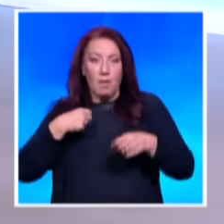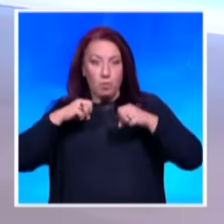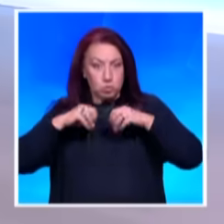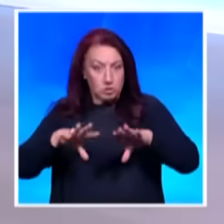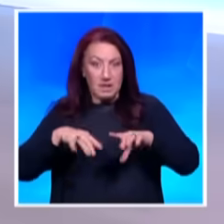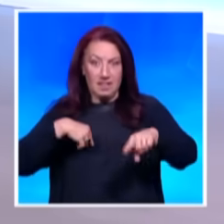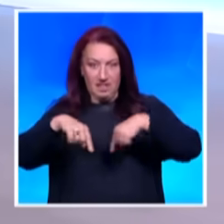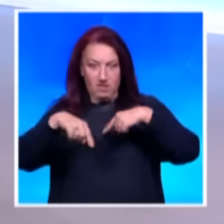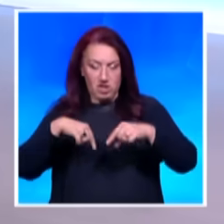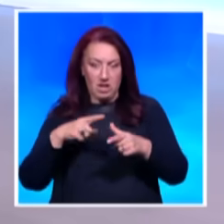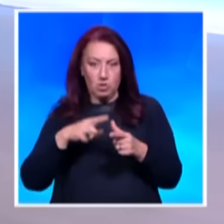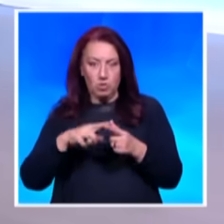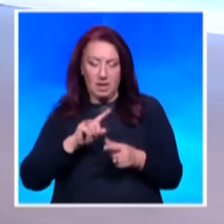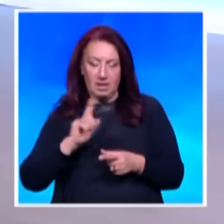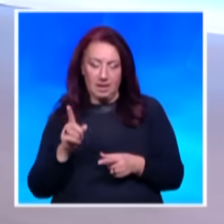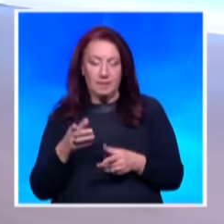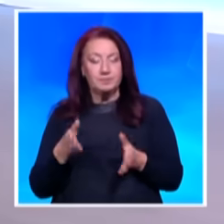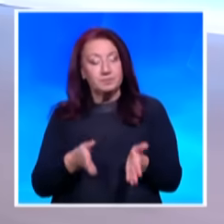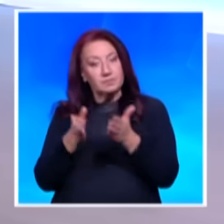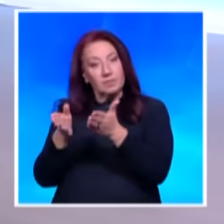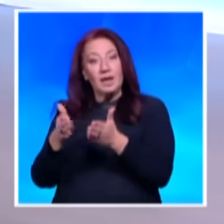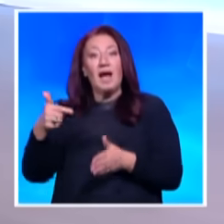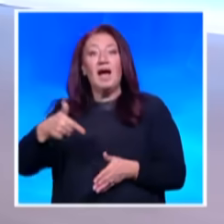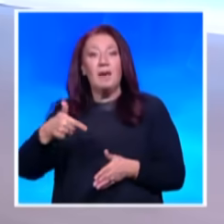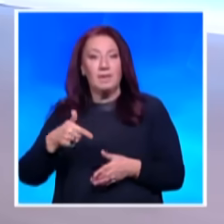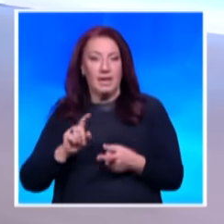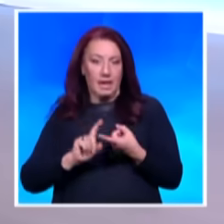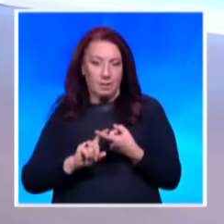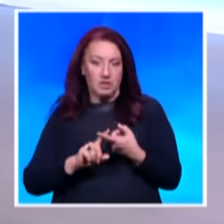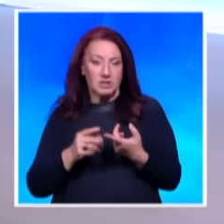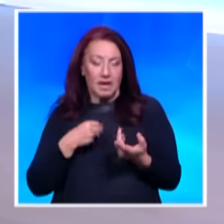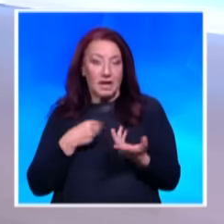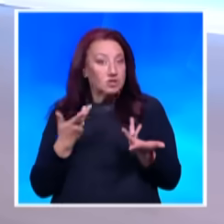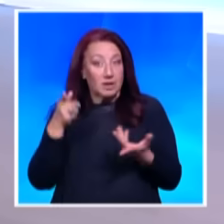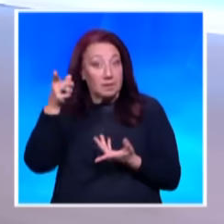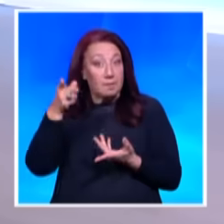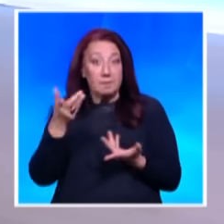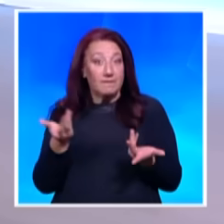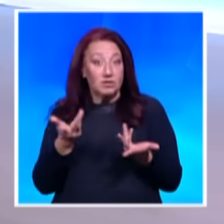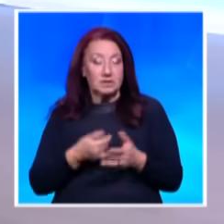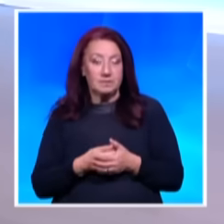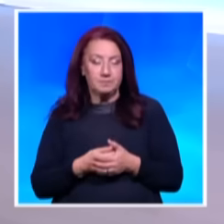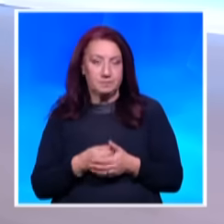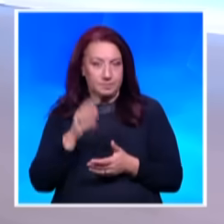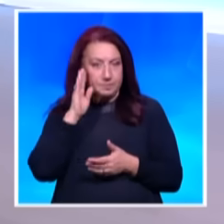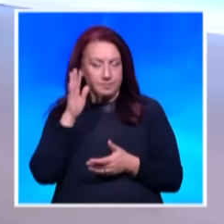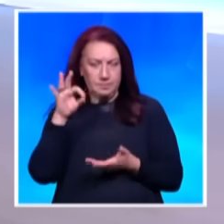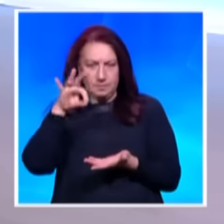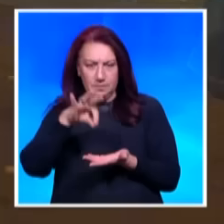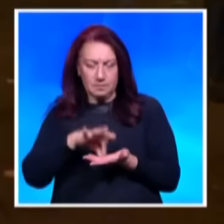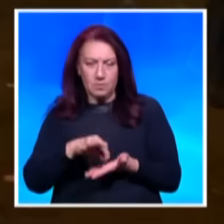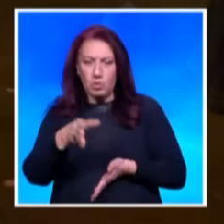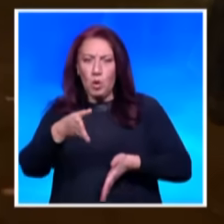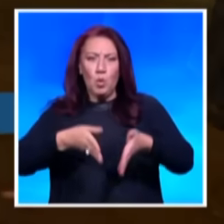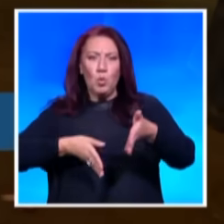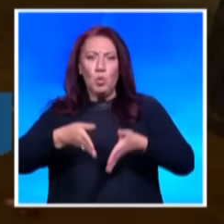към Габи Киремичийска. Габи, слушаме те. Здравейте, точно така, тук на улица Гурко движението е